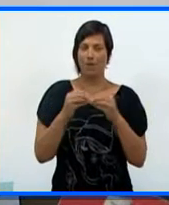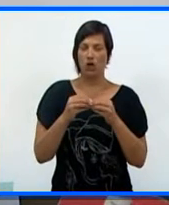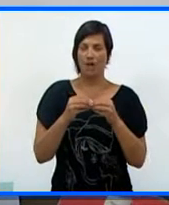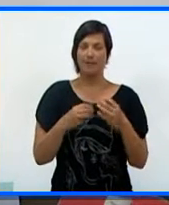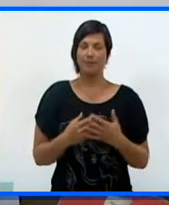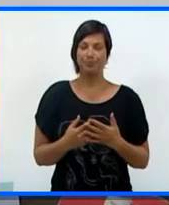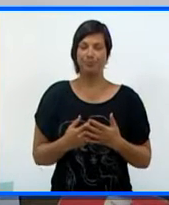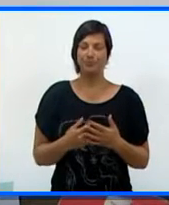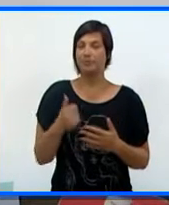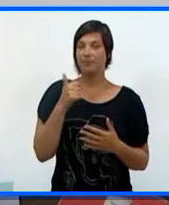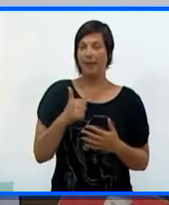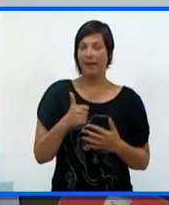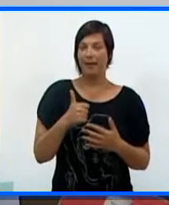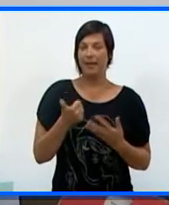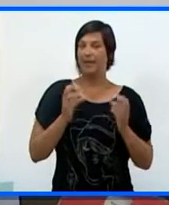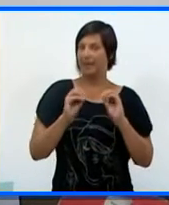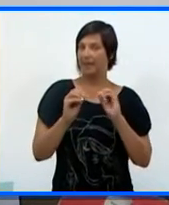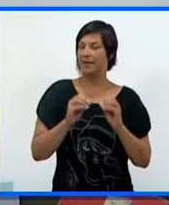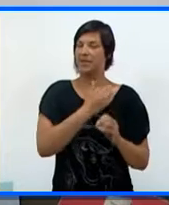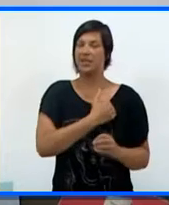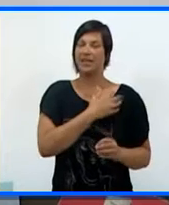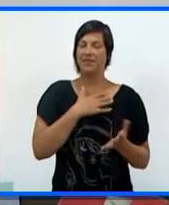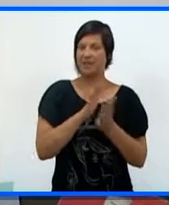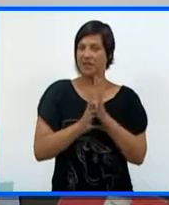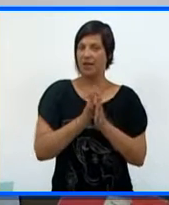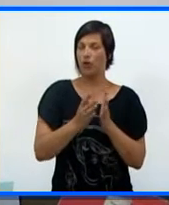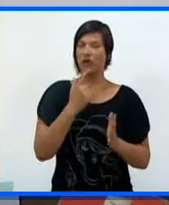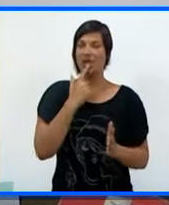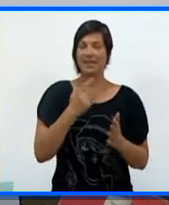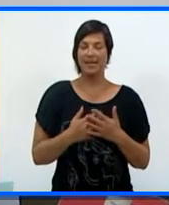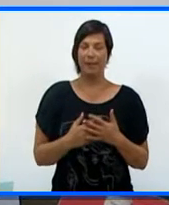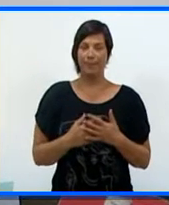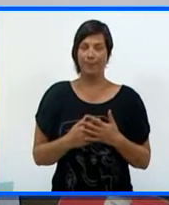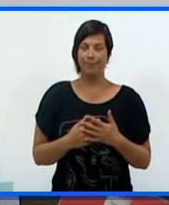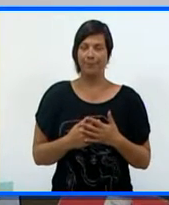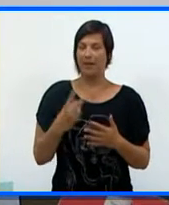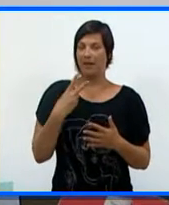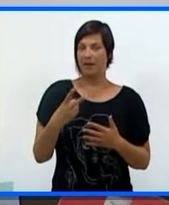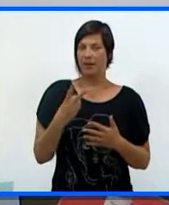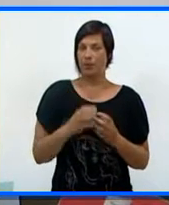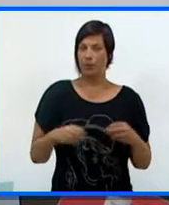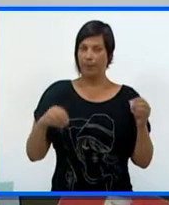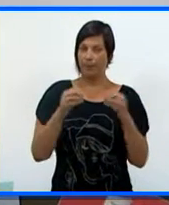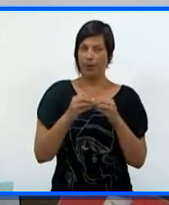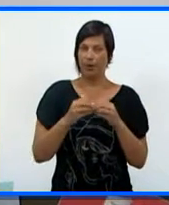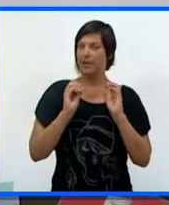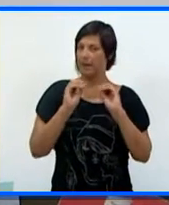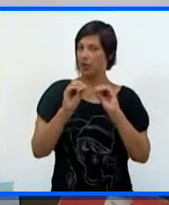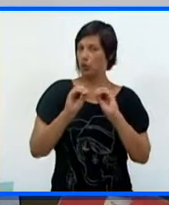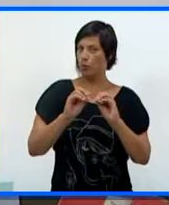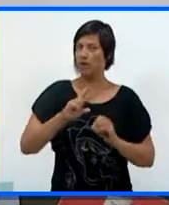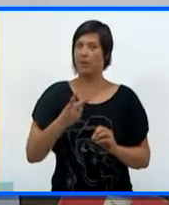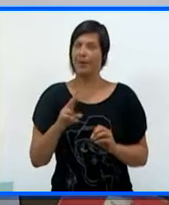projekta. Jedan je tečaj hrvatskog znakovnog jezika, drugi je